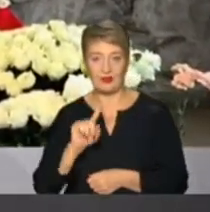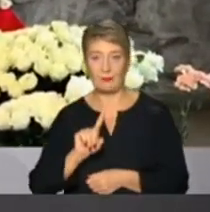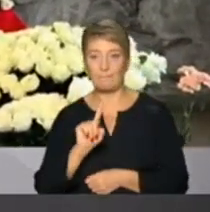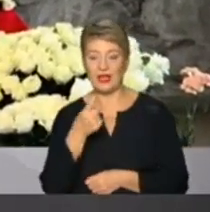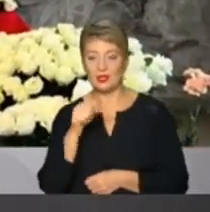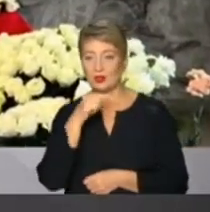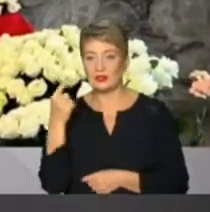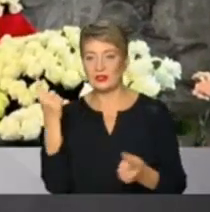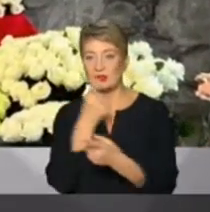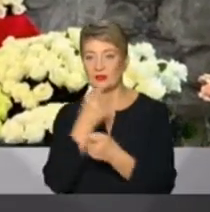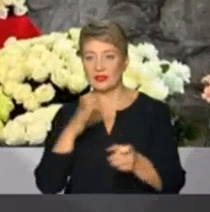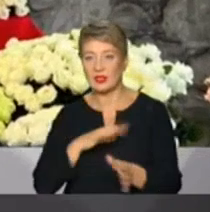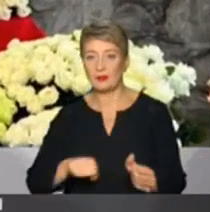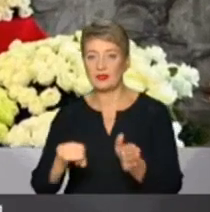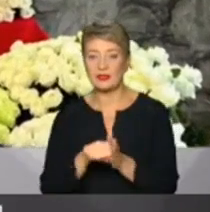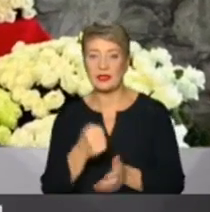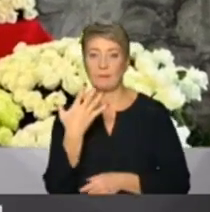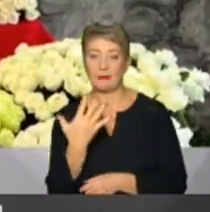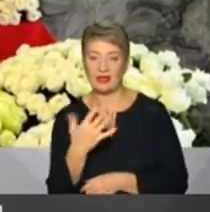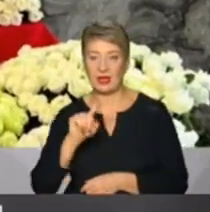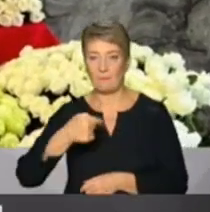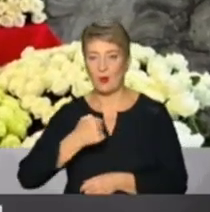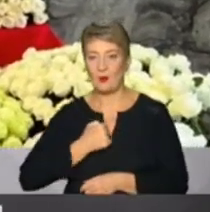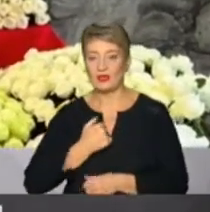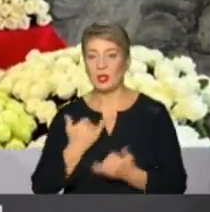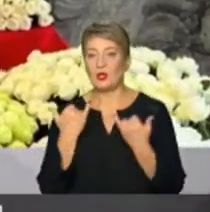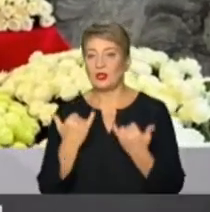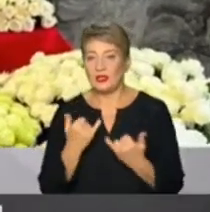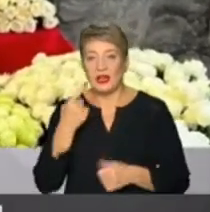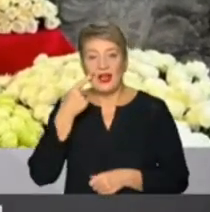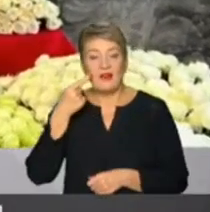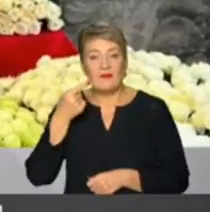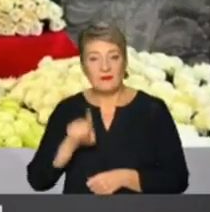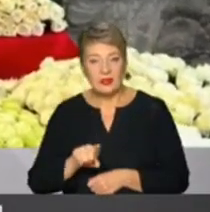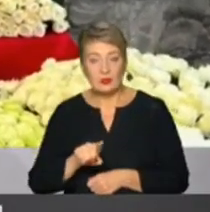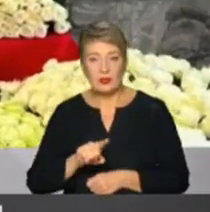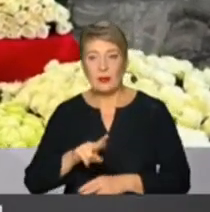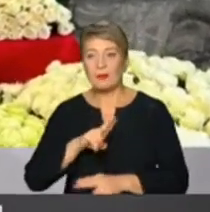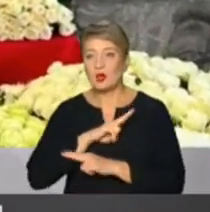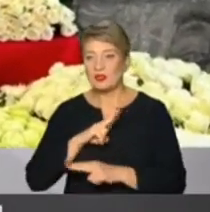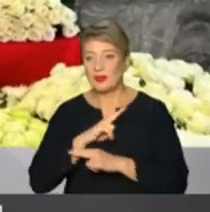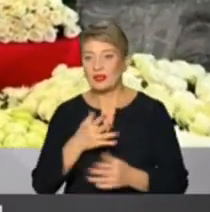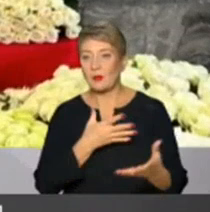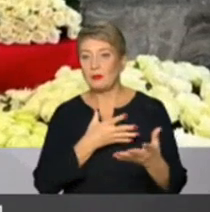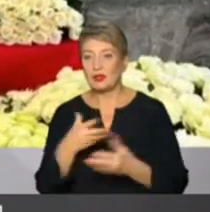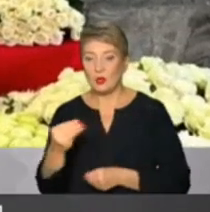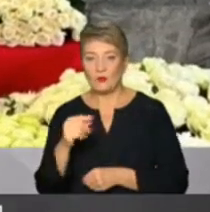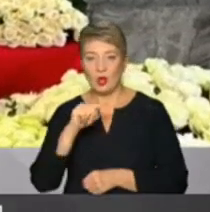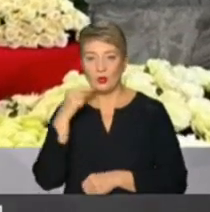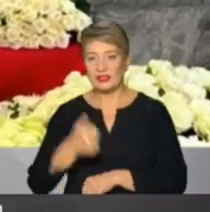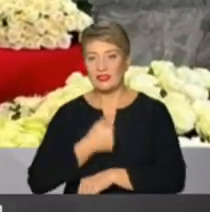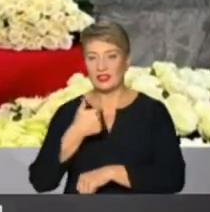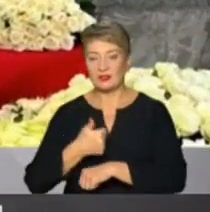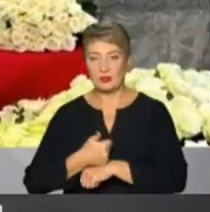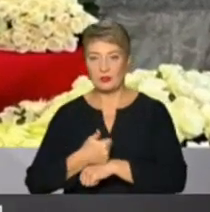росіяни повідомили про загибель 5 мобілізованих, то нині відомо про смерть уже впливового російського чиновника. Мова про начальника відділу